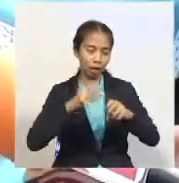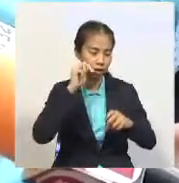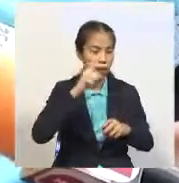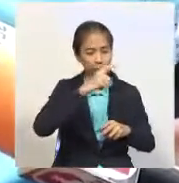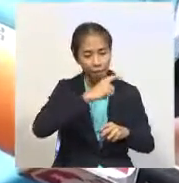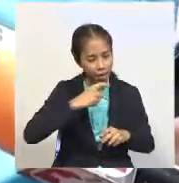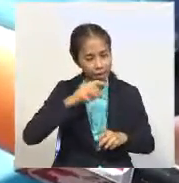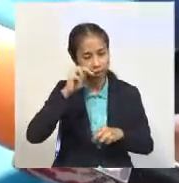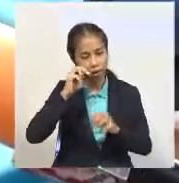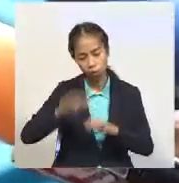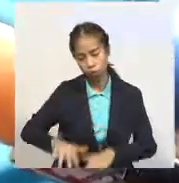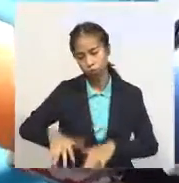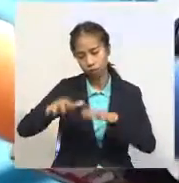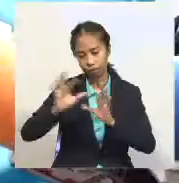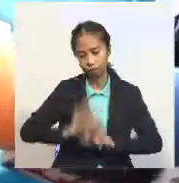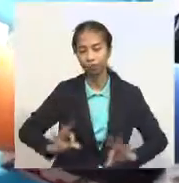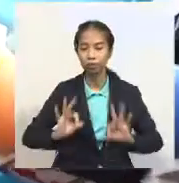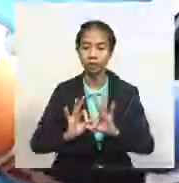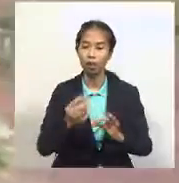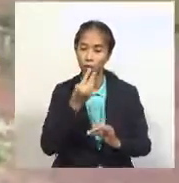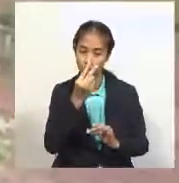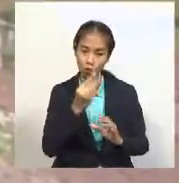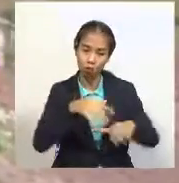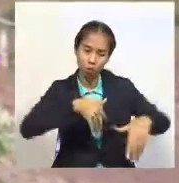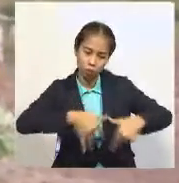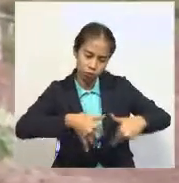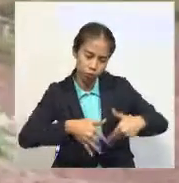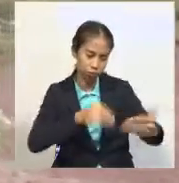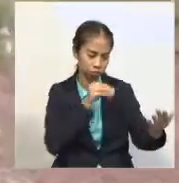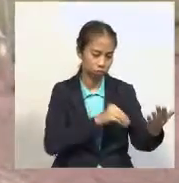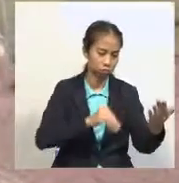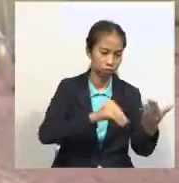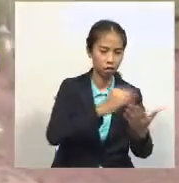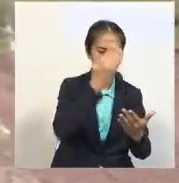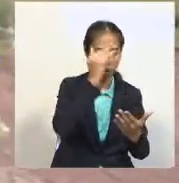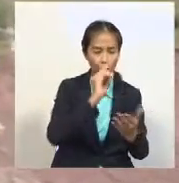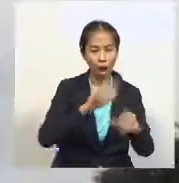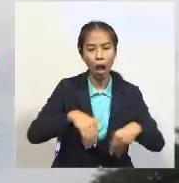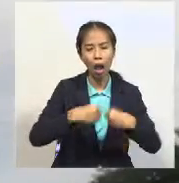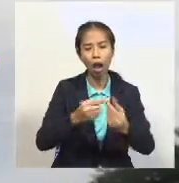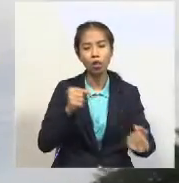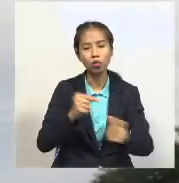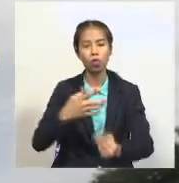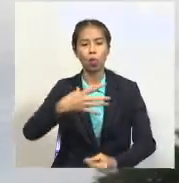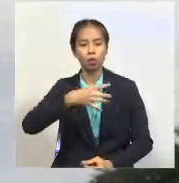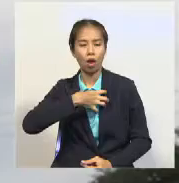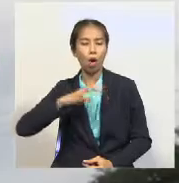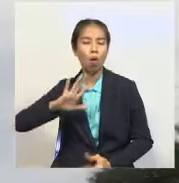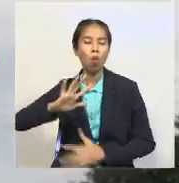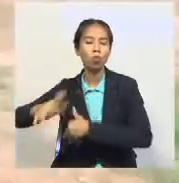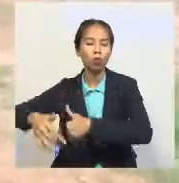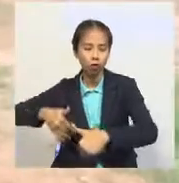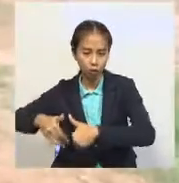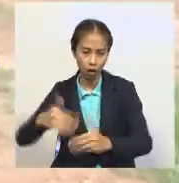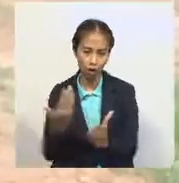กภัยจะเน้นไปที่การจัดการระดับพื้นที่เพื่อให้สอดรับกับความต้องการของภาคประชาชนรวมถึงการใช้งบ